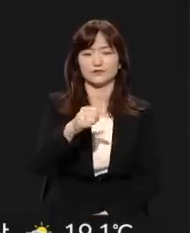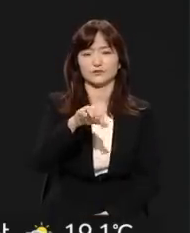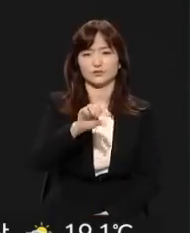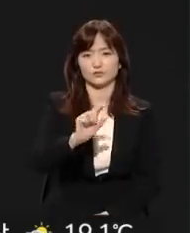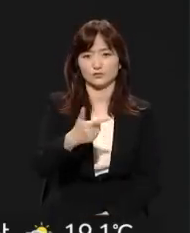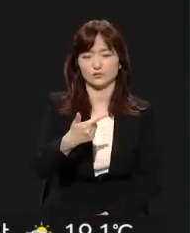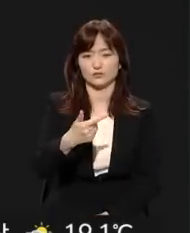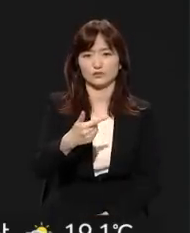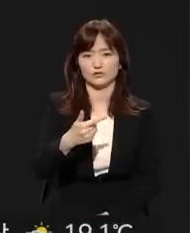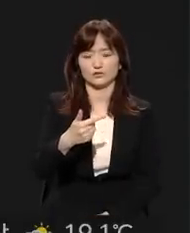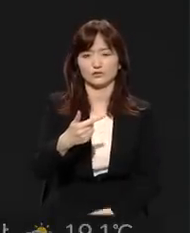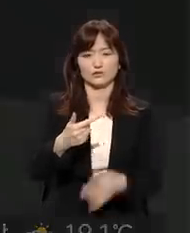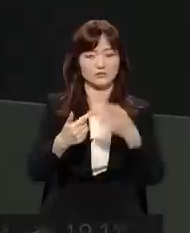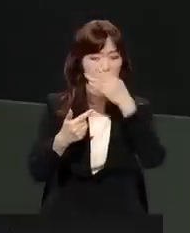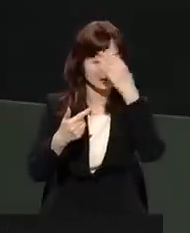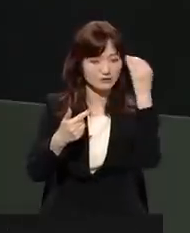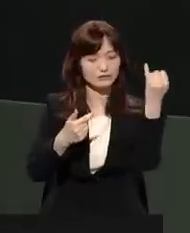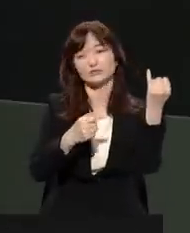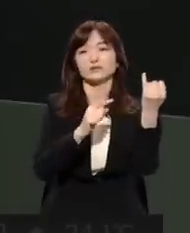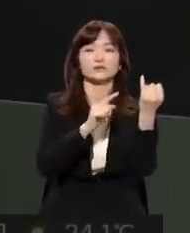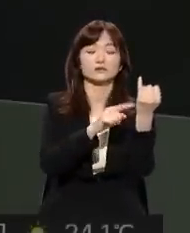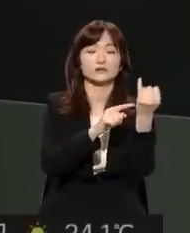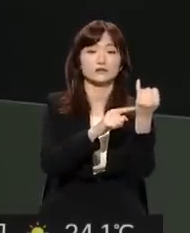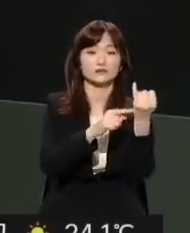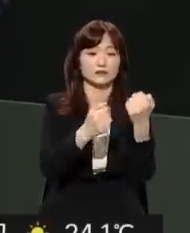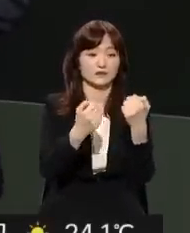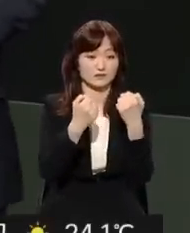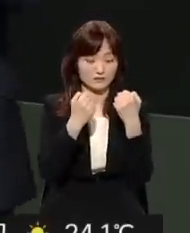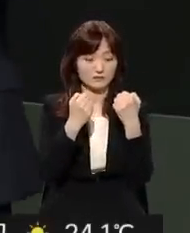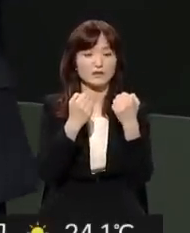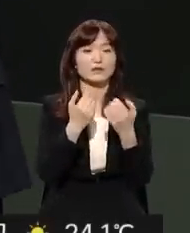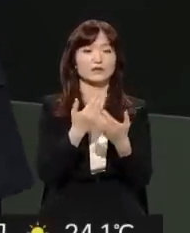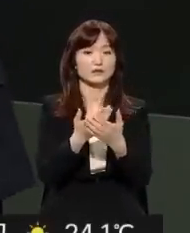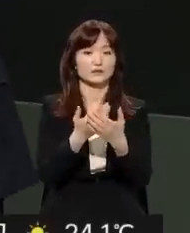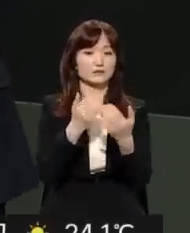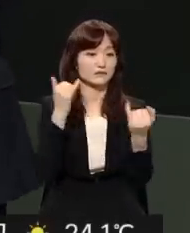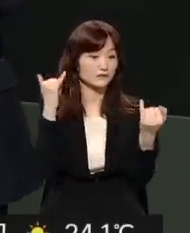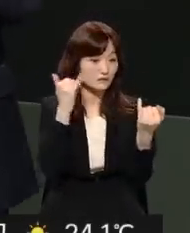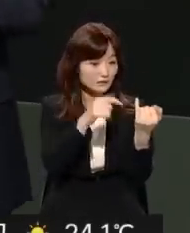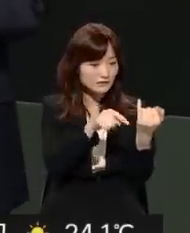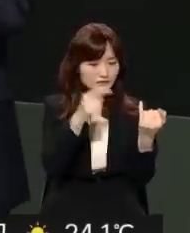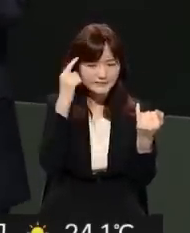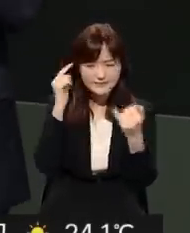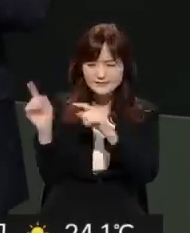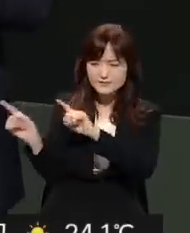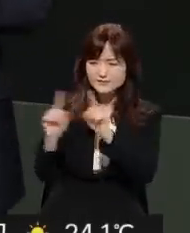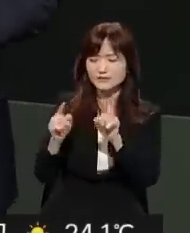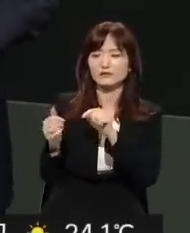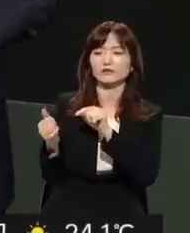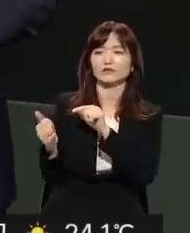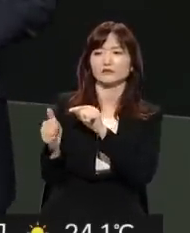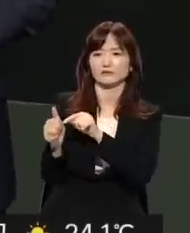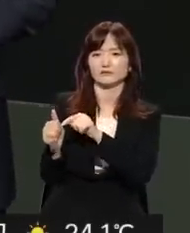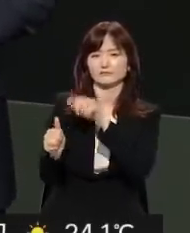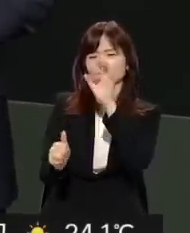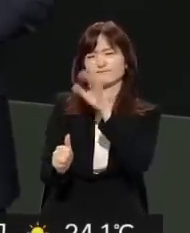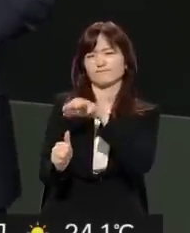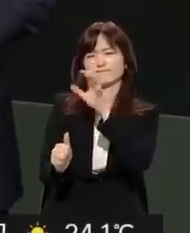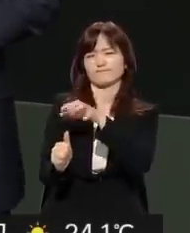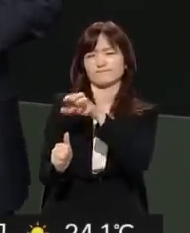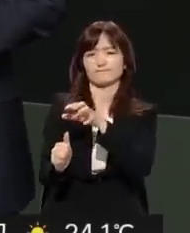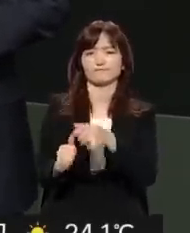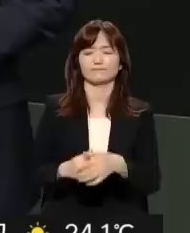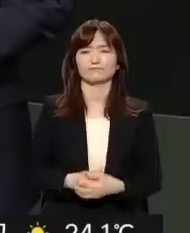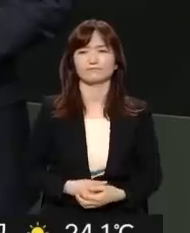할머니 건강하세요 이렇게 또 뭐 연락을 했더니 너 정신 차려 뭐 이런 식으로 또 손자를